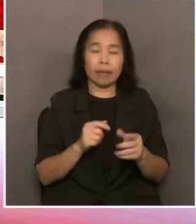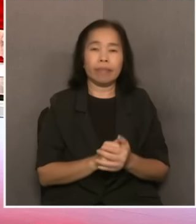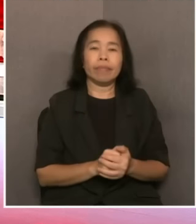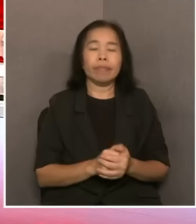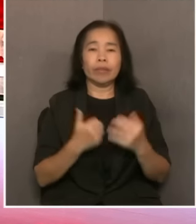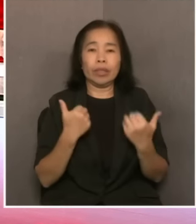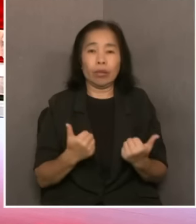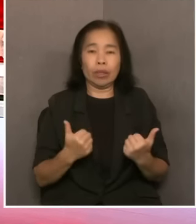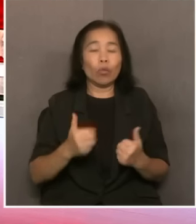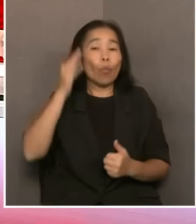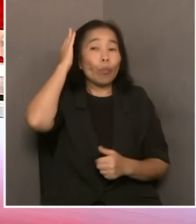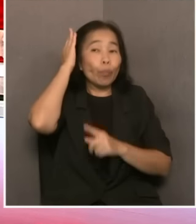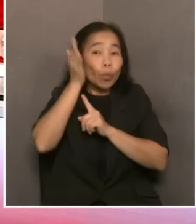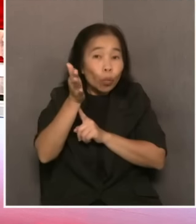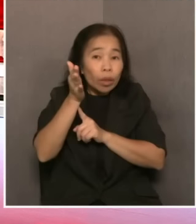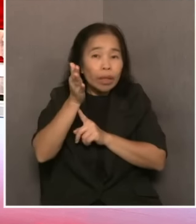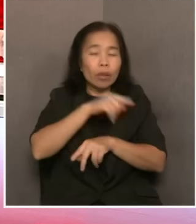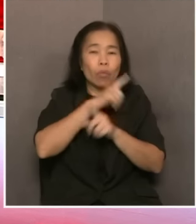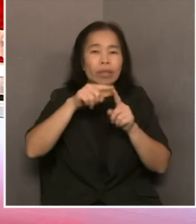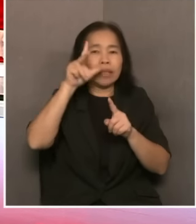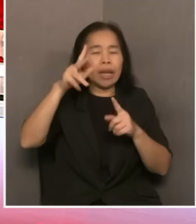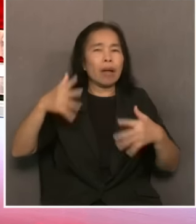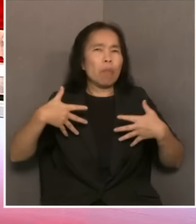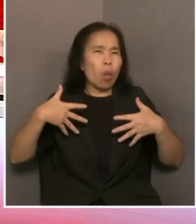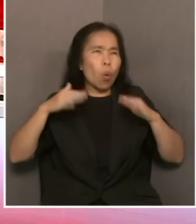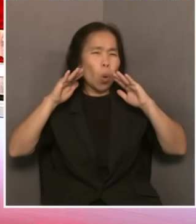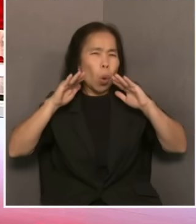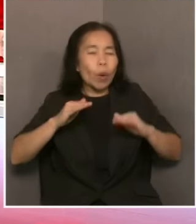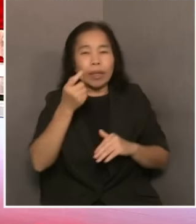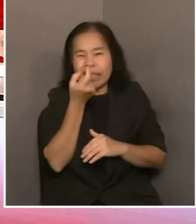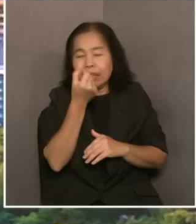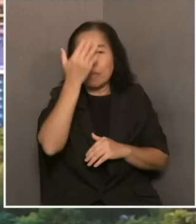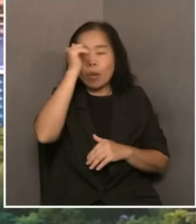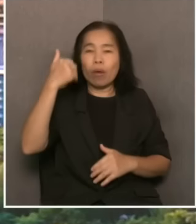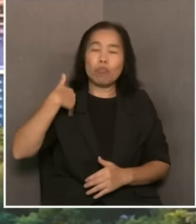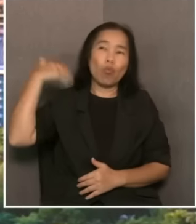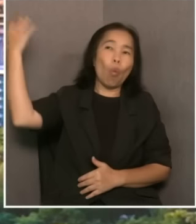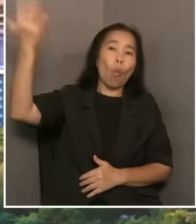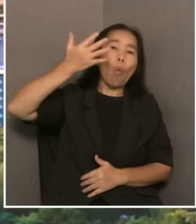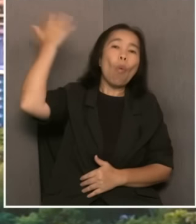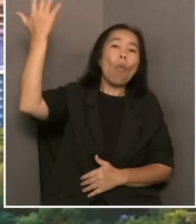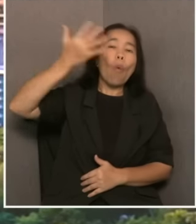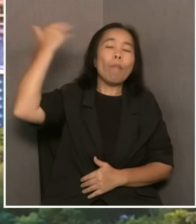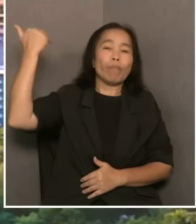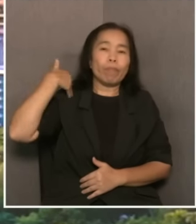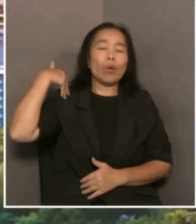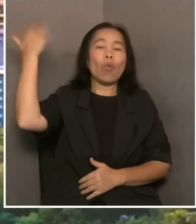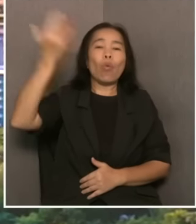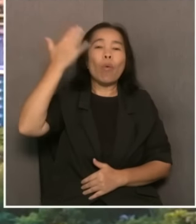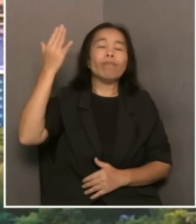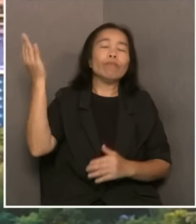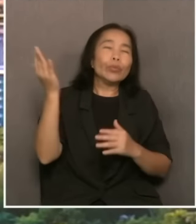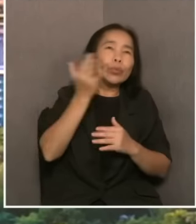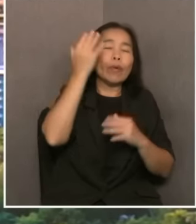จากนี้วันพรุ่งนี้ไปนะครับอาจจะสามารถคลายร้อนได้บ้างนะครับเพราะว่าจะมีพายุฤดูร้อนพัดถล่มเข้ามานะครับในช่วงวันที่ 3-7